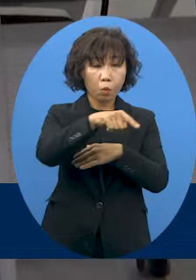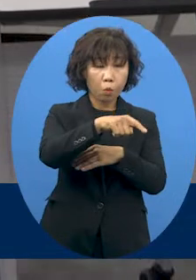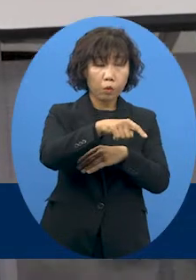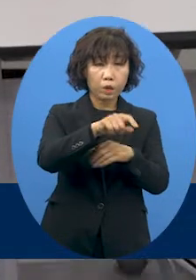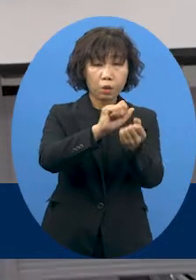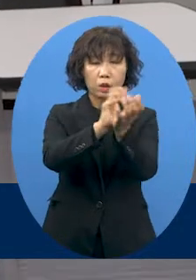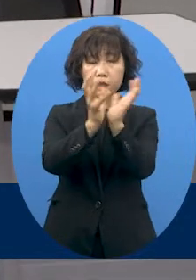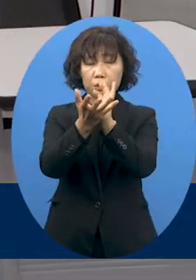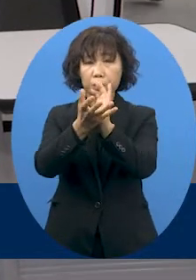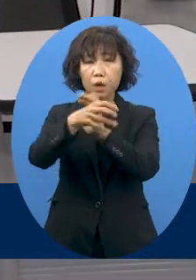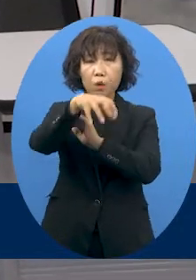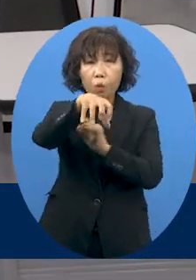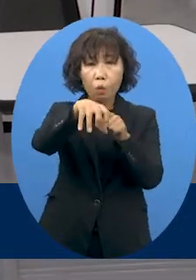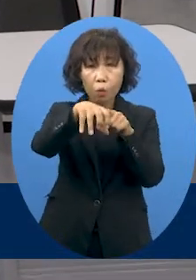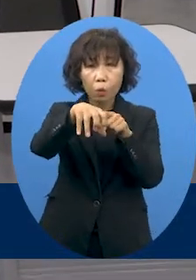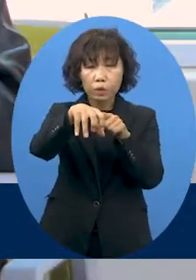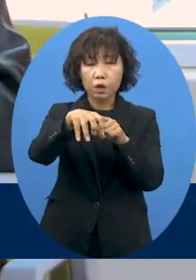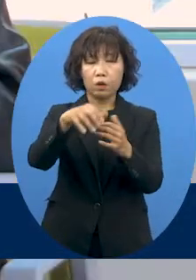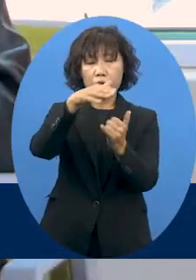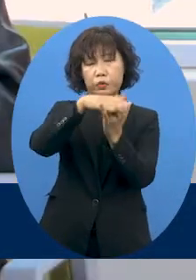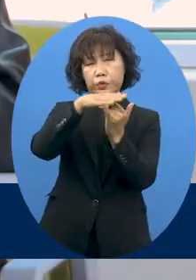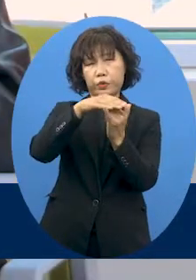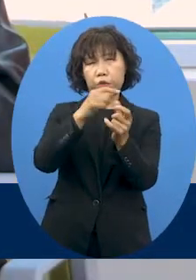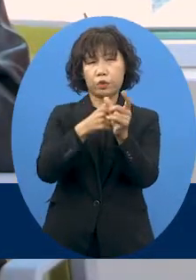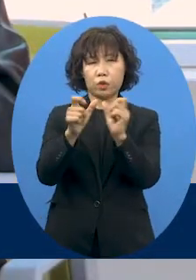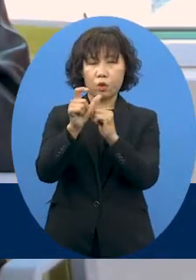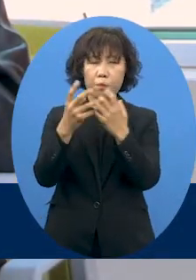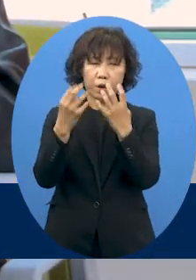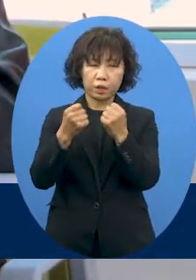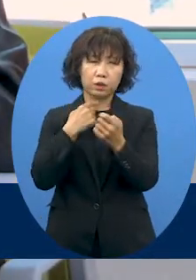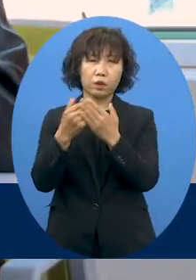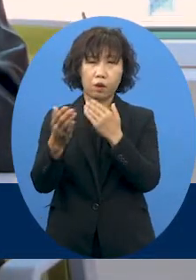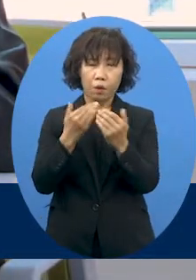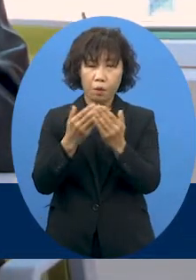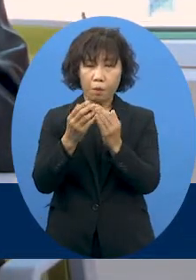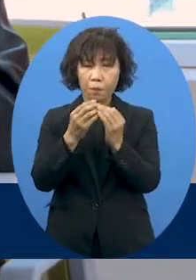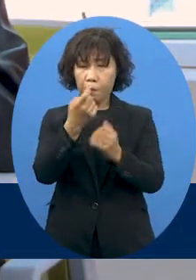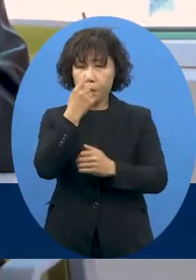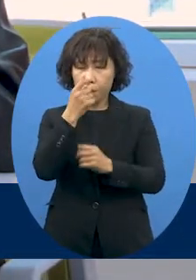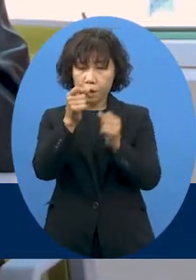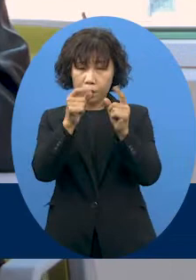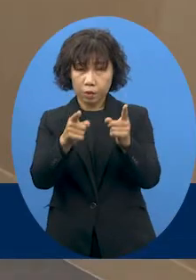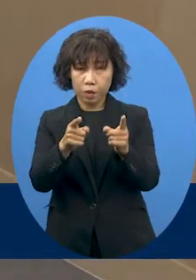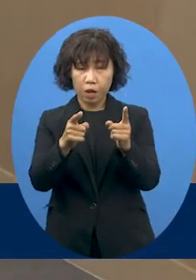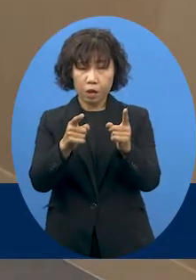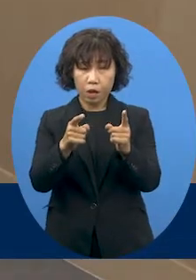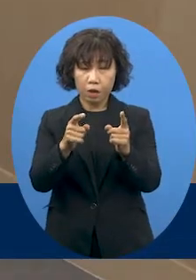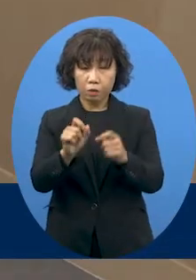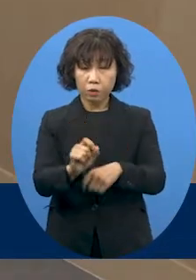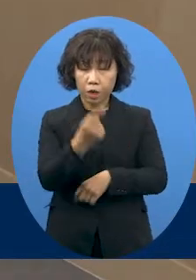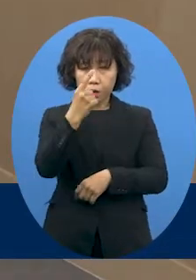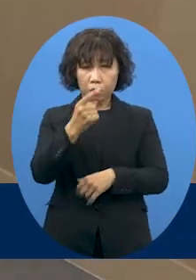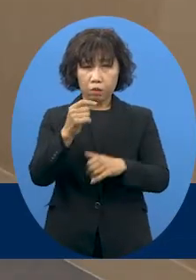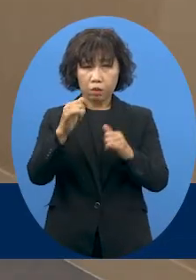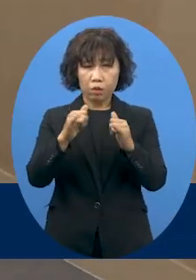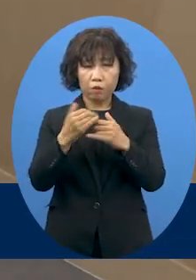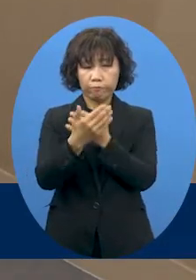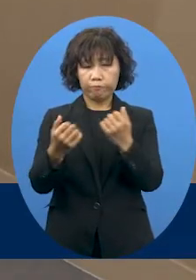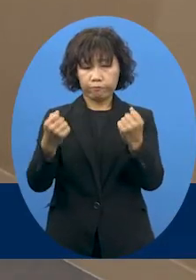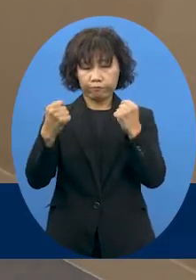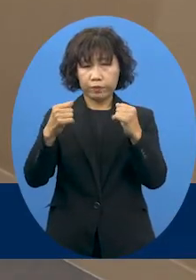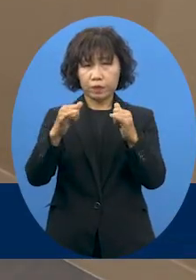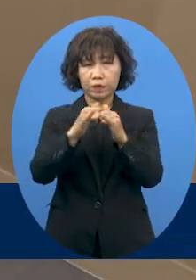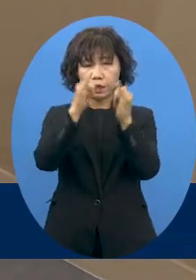있습니다 오늘 학교 밖 청소년 전용 공간 활짝 피다 에서 청소년들이 더 많은 경험과 배움의 기회를 통해